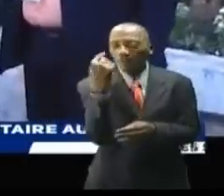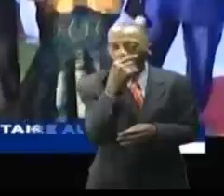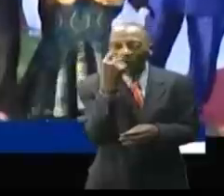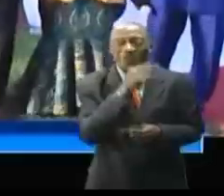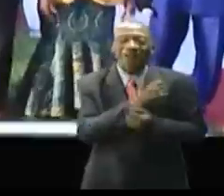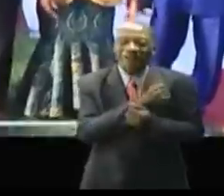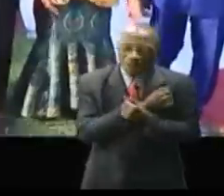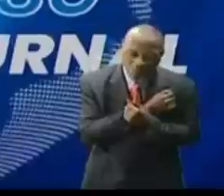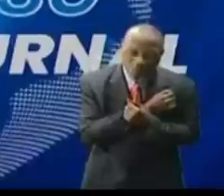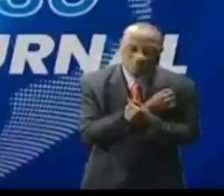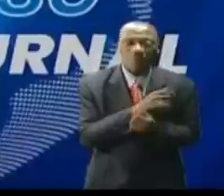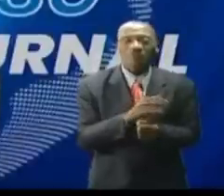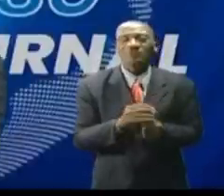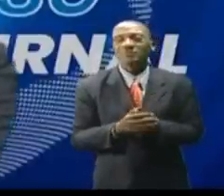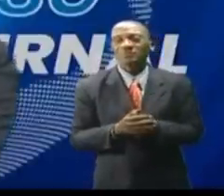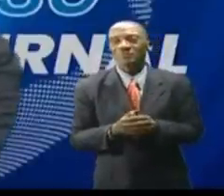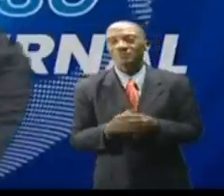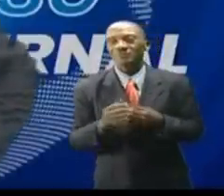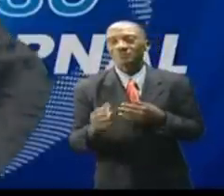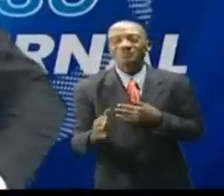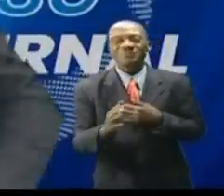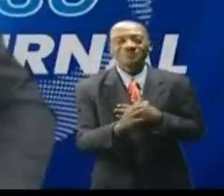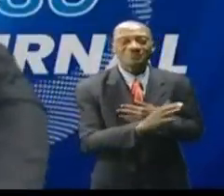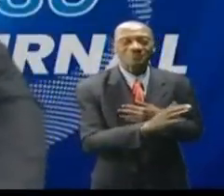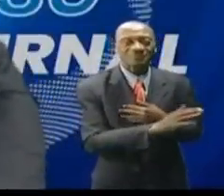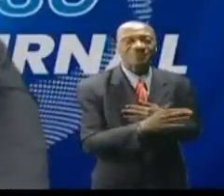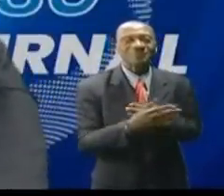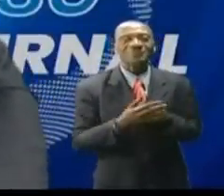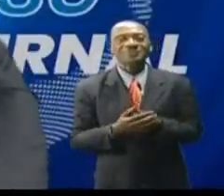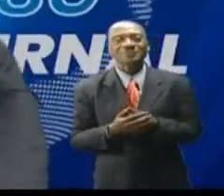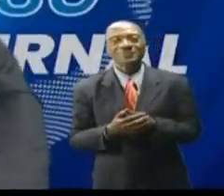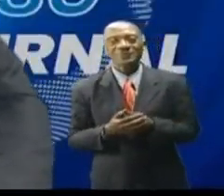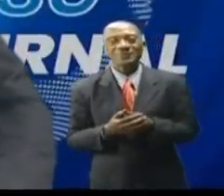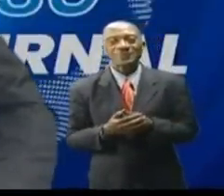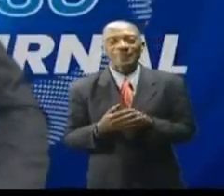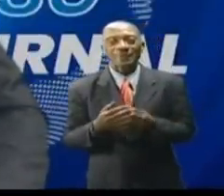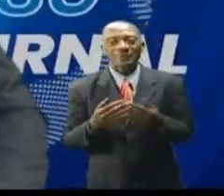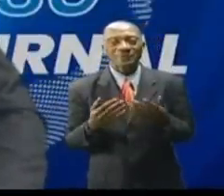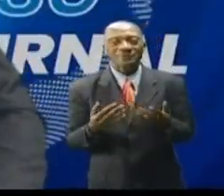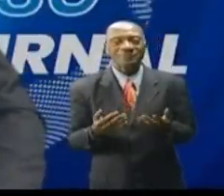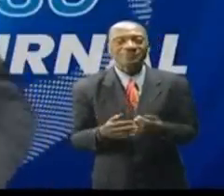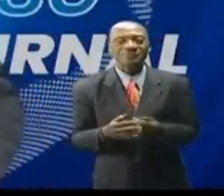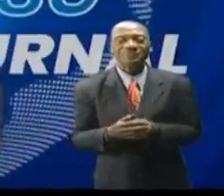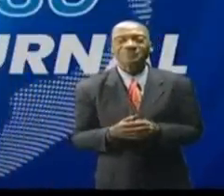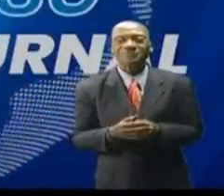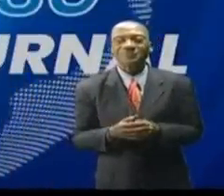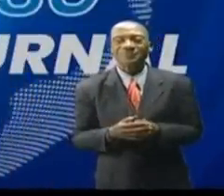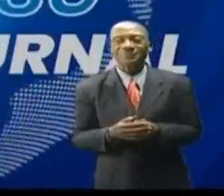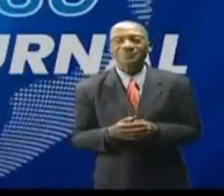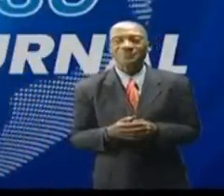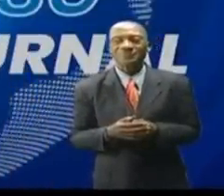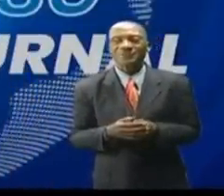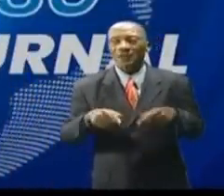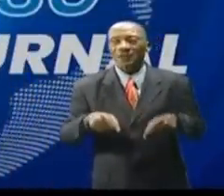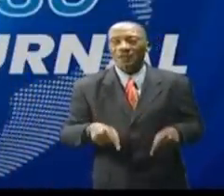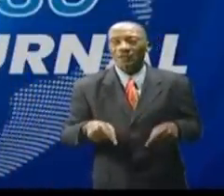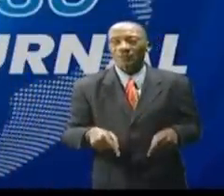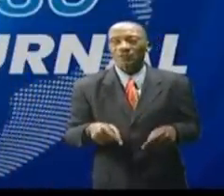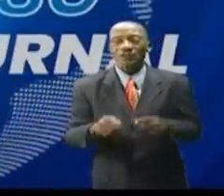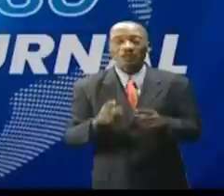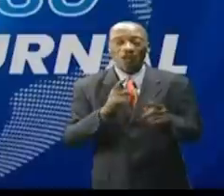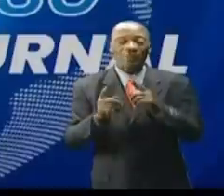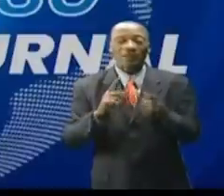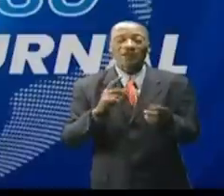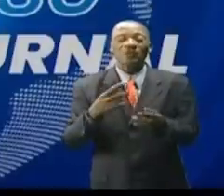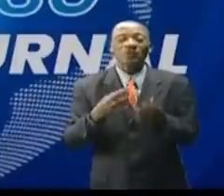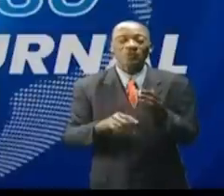Bandundu. Vous avez reconnu la voix de Junior Yangumba et plantant les arbres pour lutter contre le changement